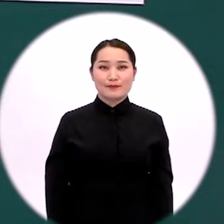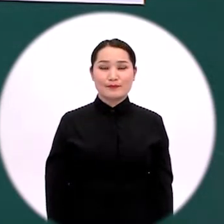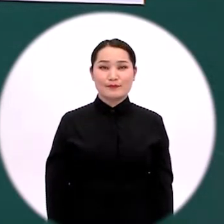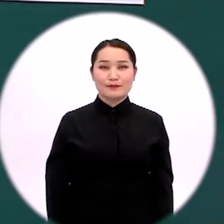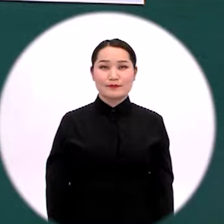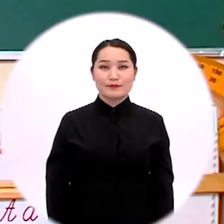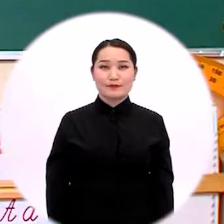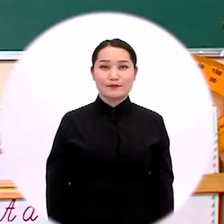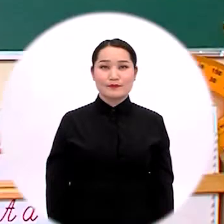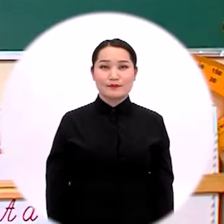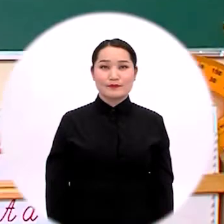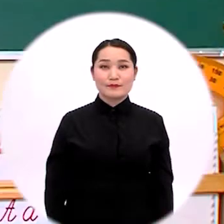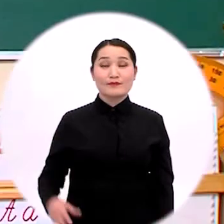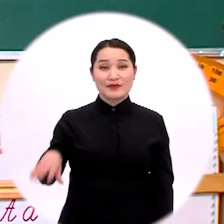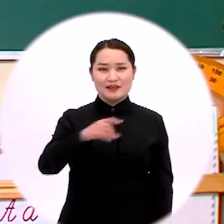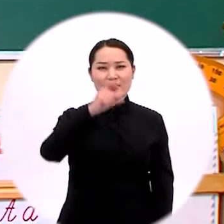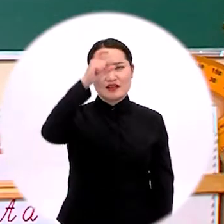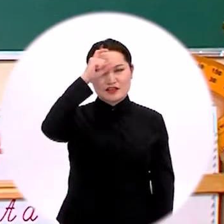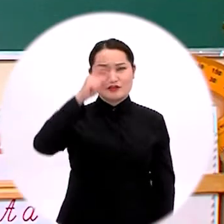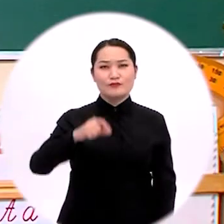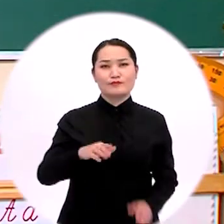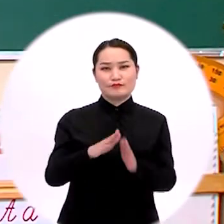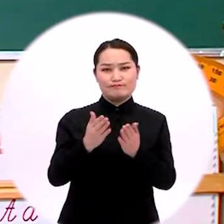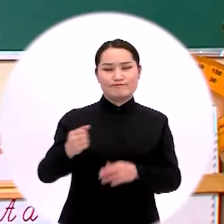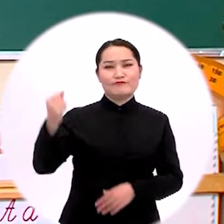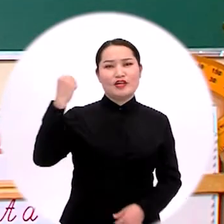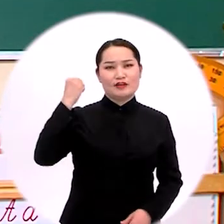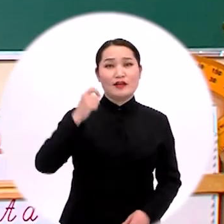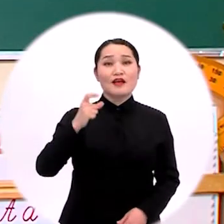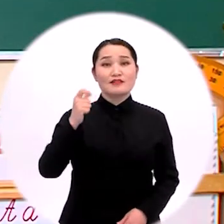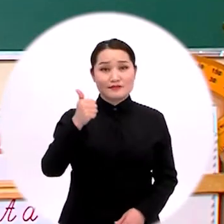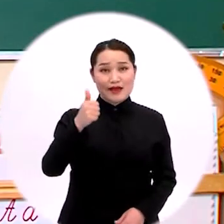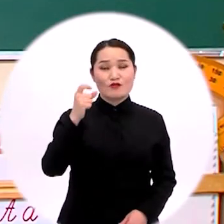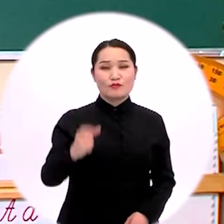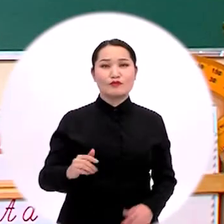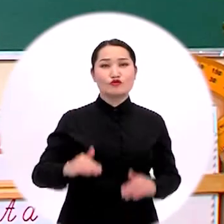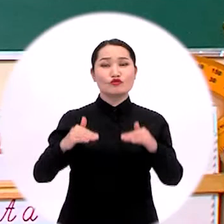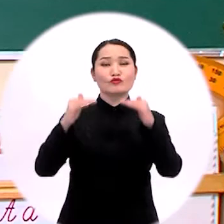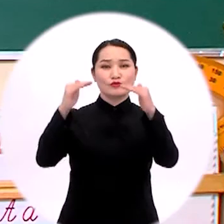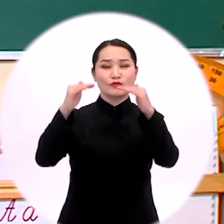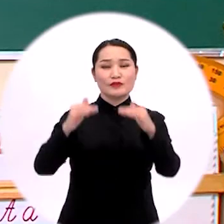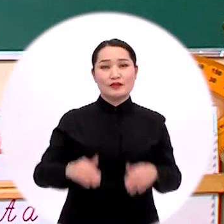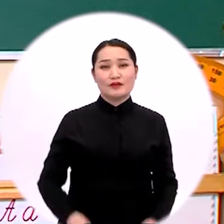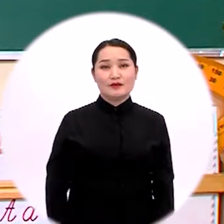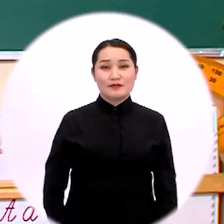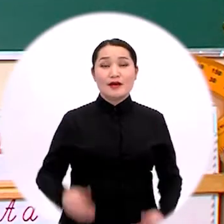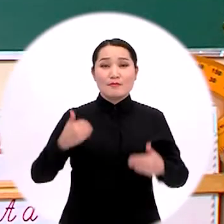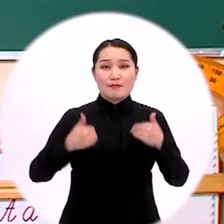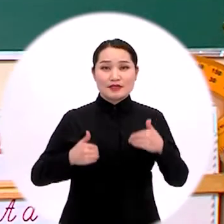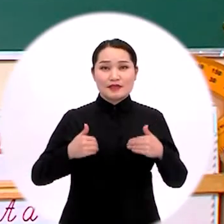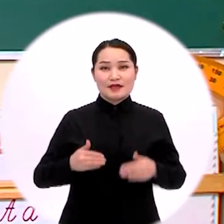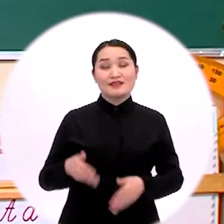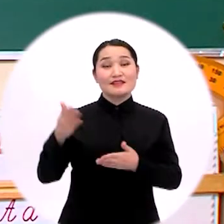бид эрдэм чадалтай сайн хүн болж төлөвшөж хүмүүжхийн тулд